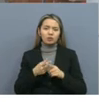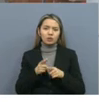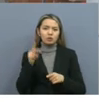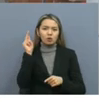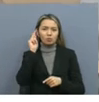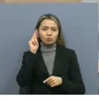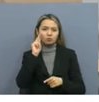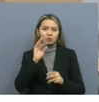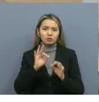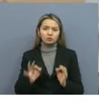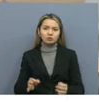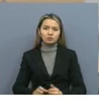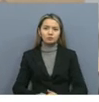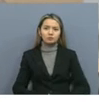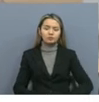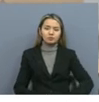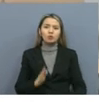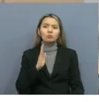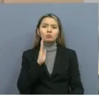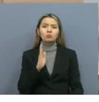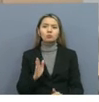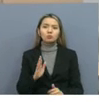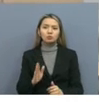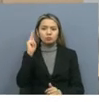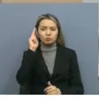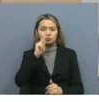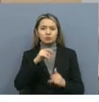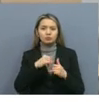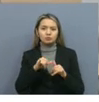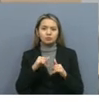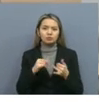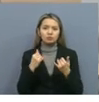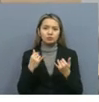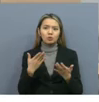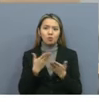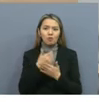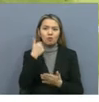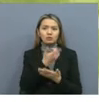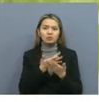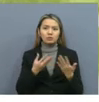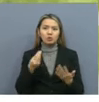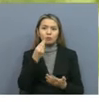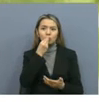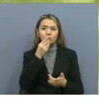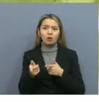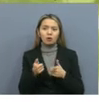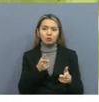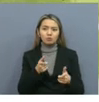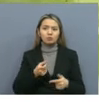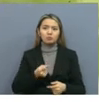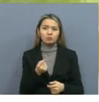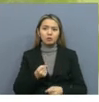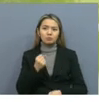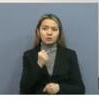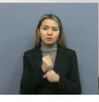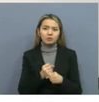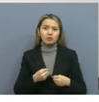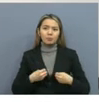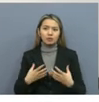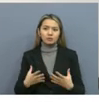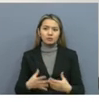табылады. Колледждің болашақ аспаздары оқу зертханасында жаңа жылдық бірнеше тағам түрлерін әзірлеп, достарына тосын сый жасады.